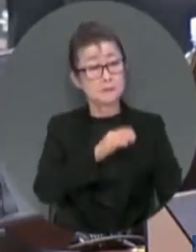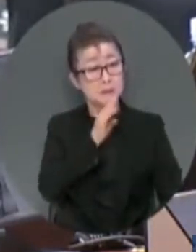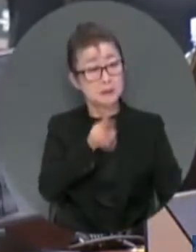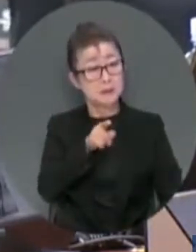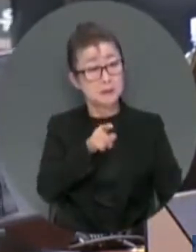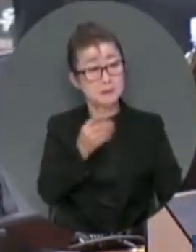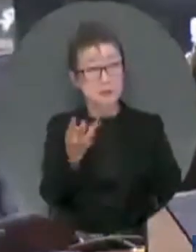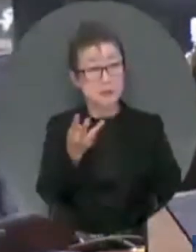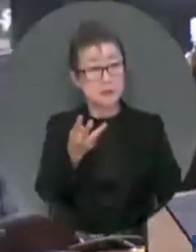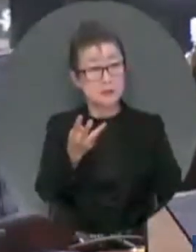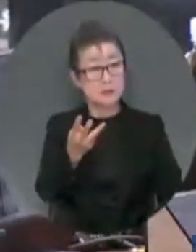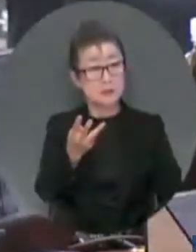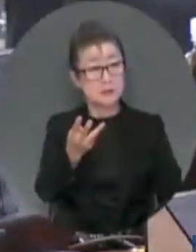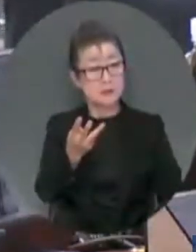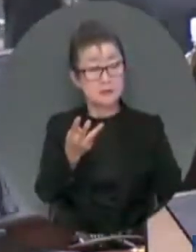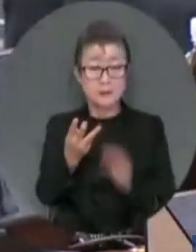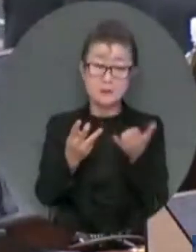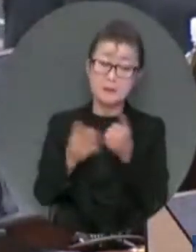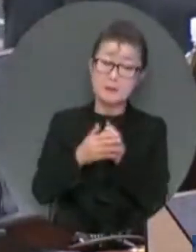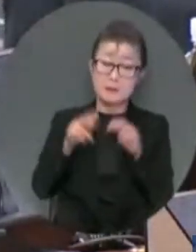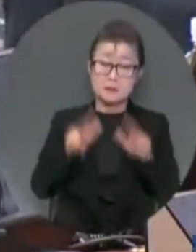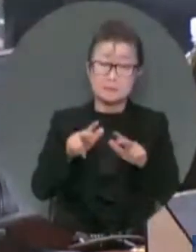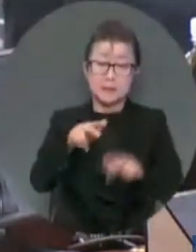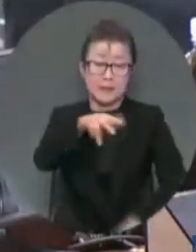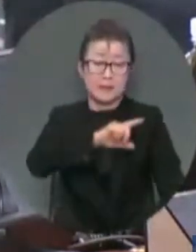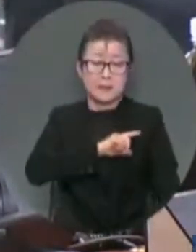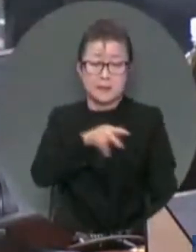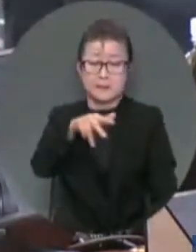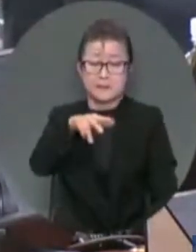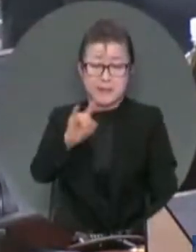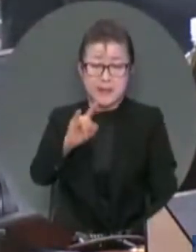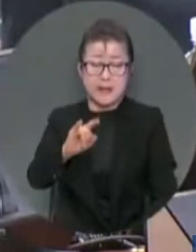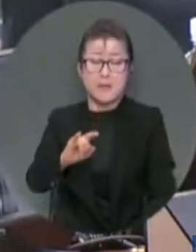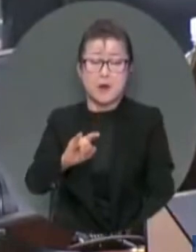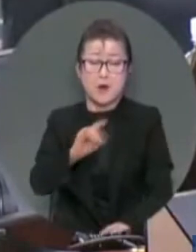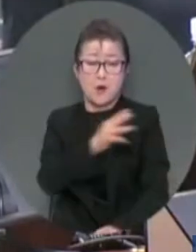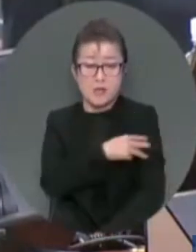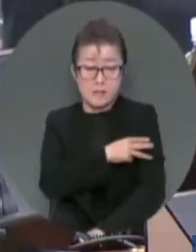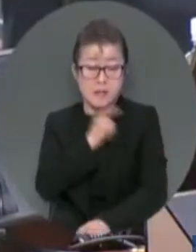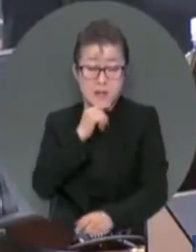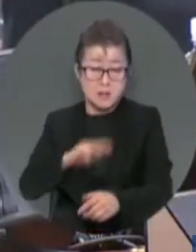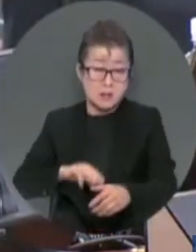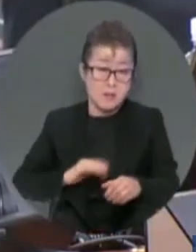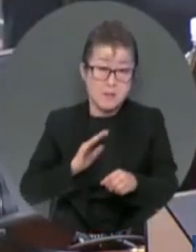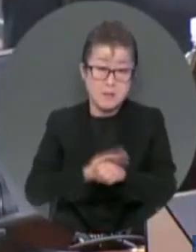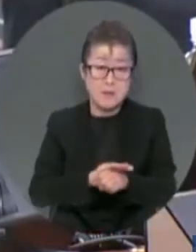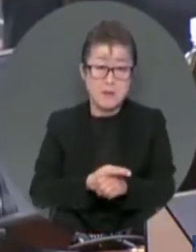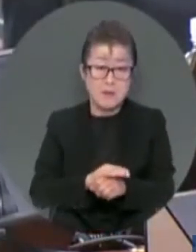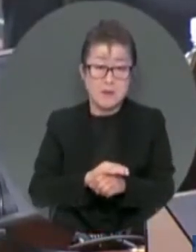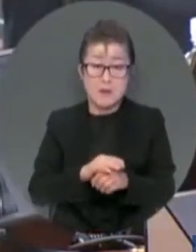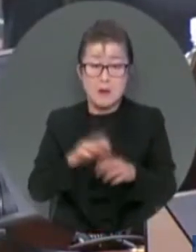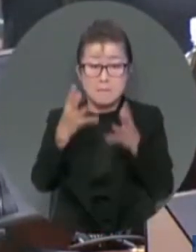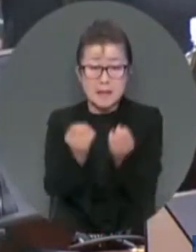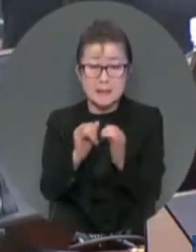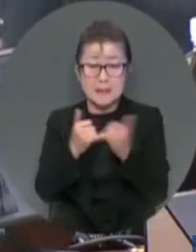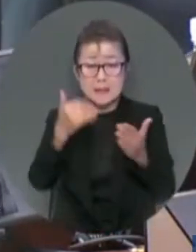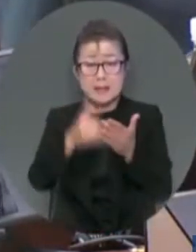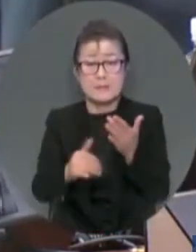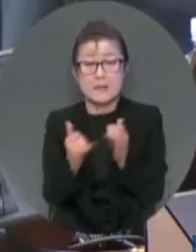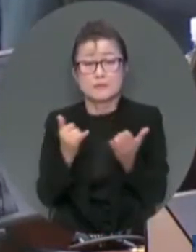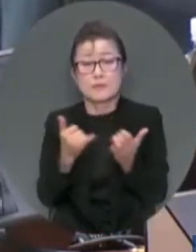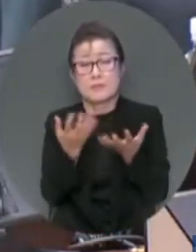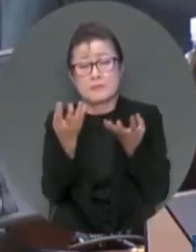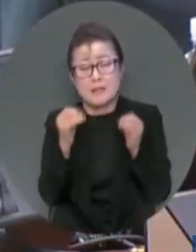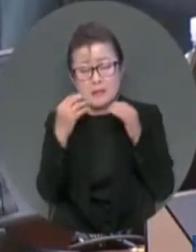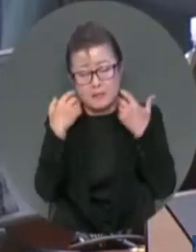이 자리 최혜병 유족들이 보고 있고 군대를 보낸 부모와